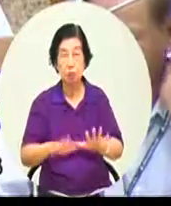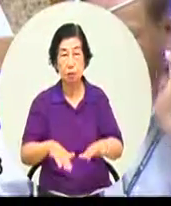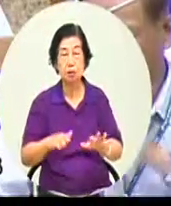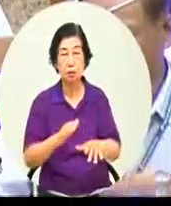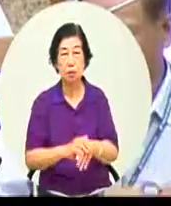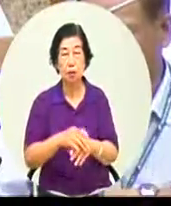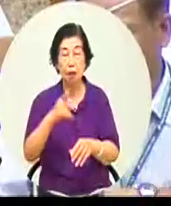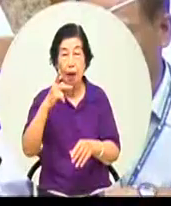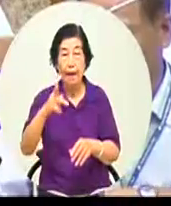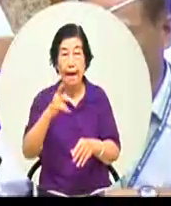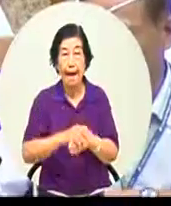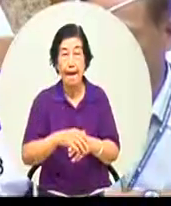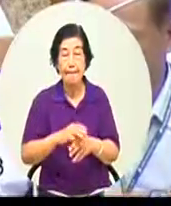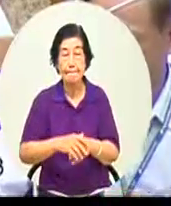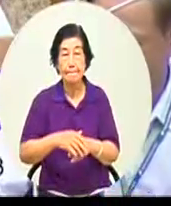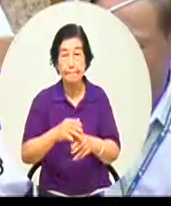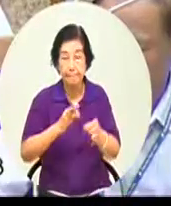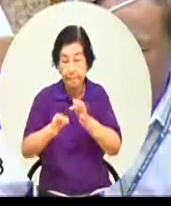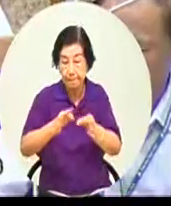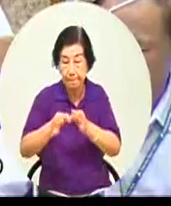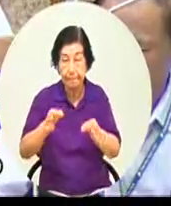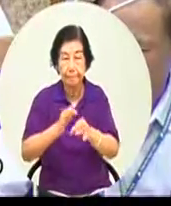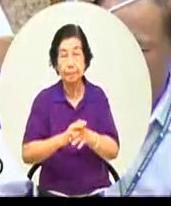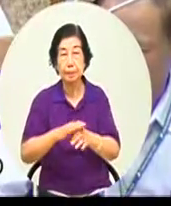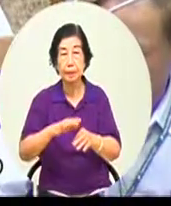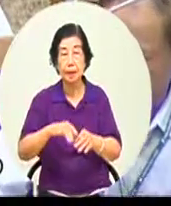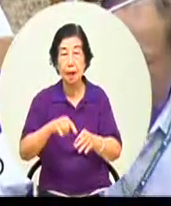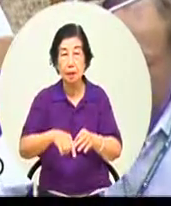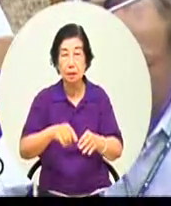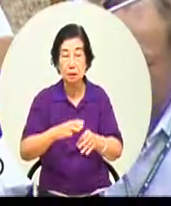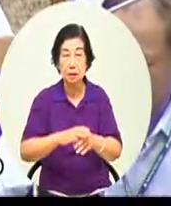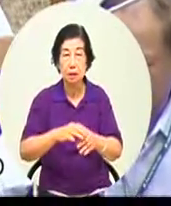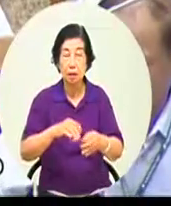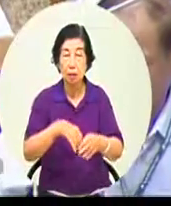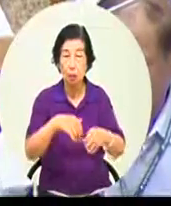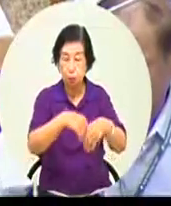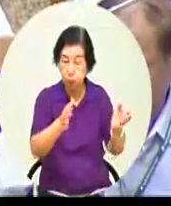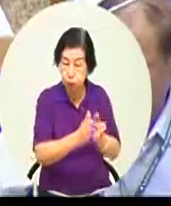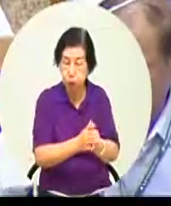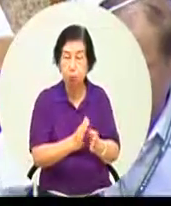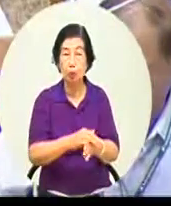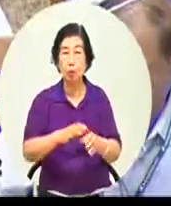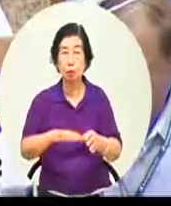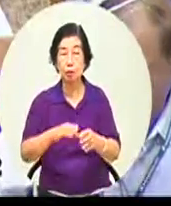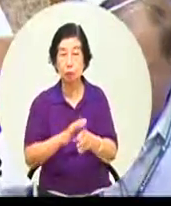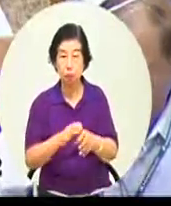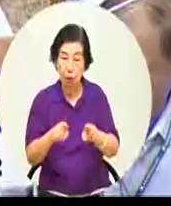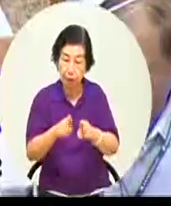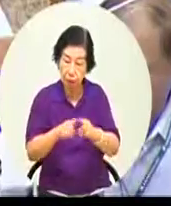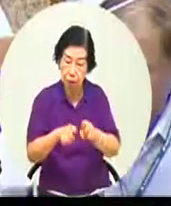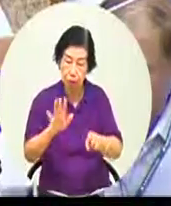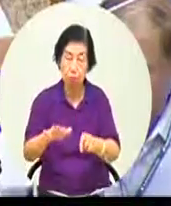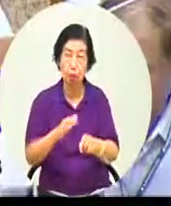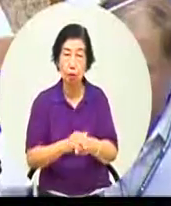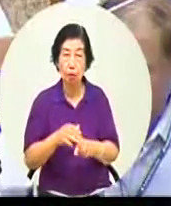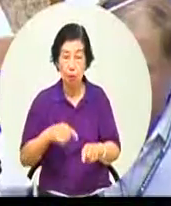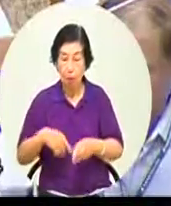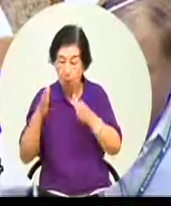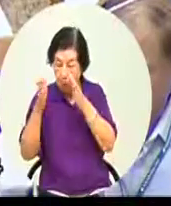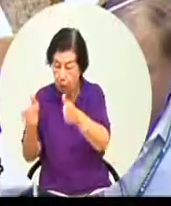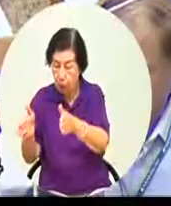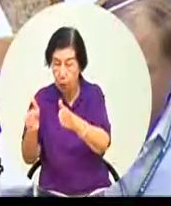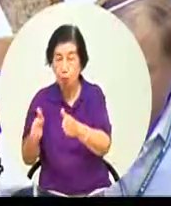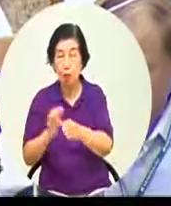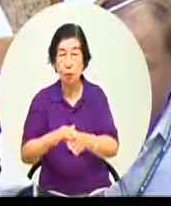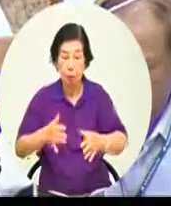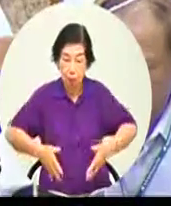到4.5亿啊，所以这一部分的平衡部分，感谢刘议员的提醒，我们会朝这个方向让轻轨，其实轻轨